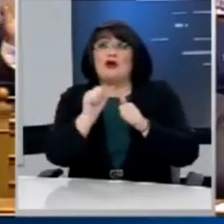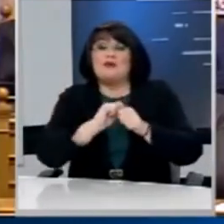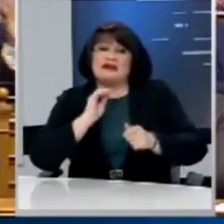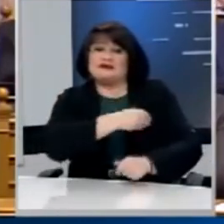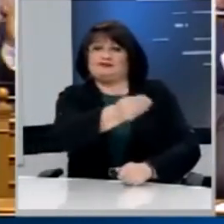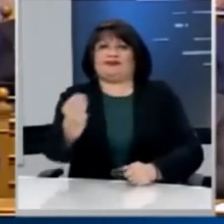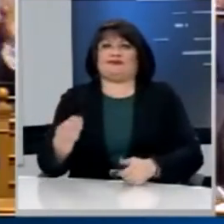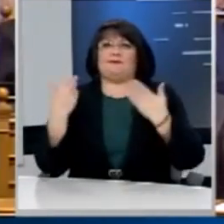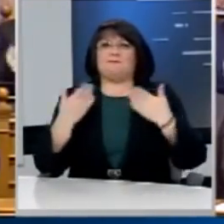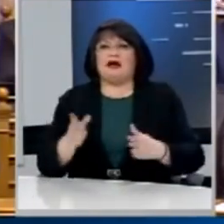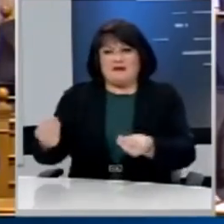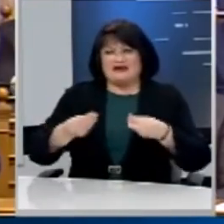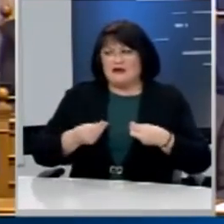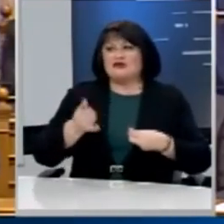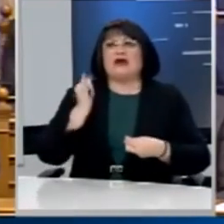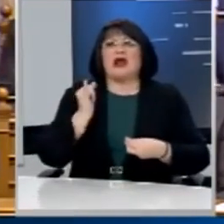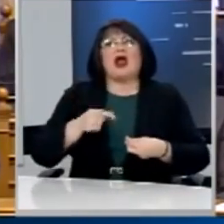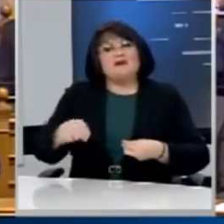τις έδωσε.